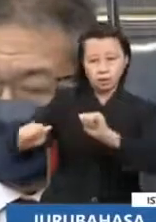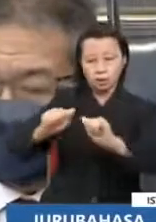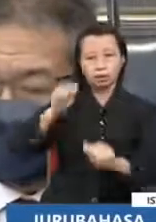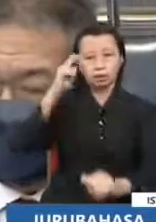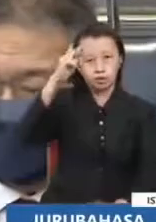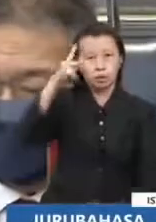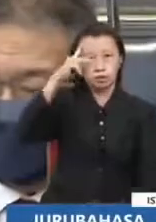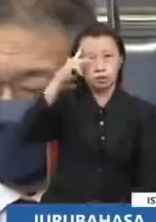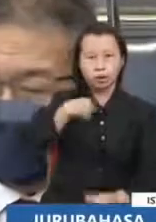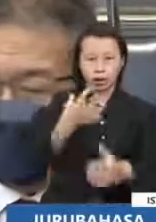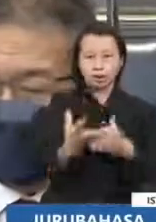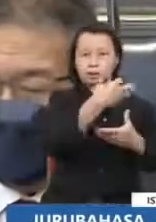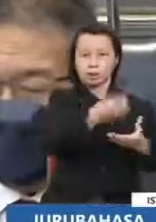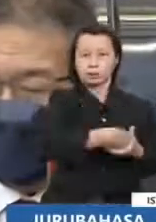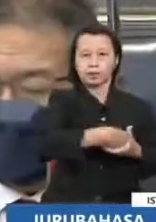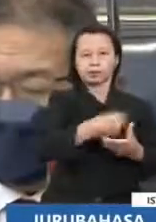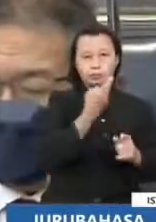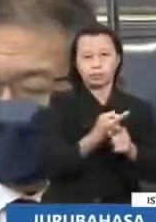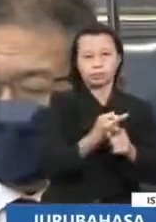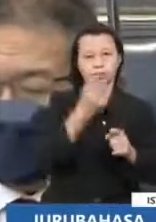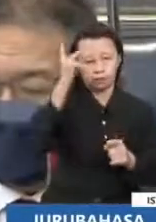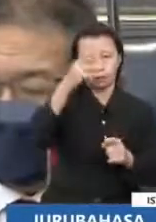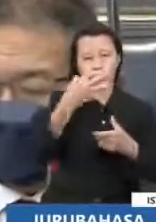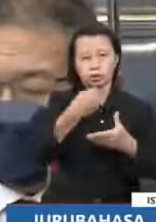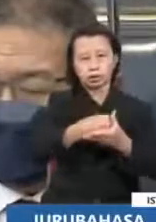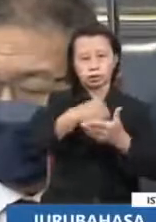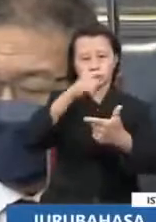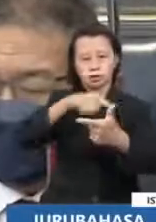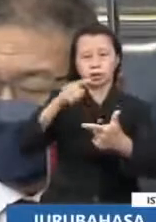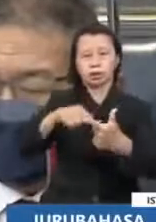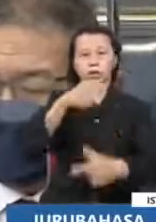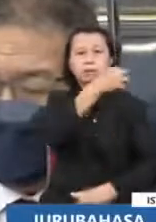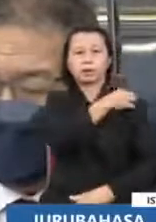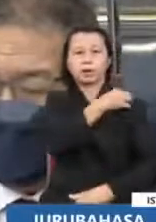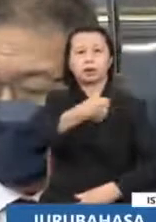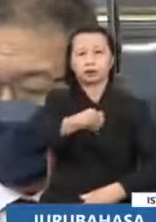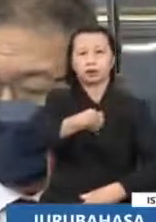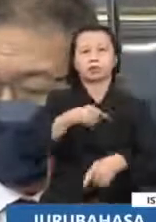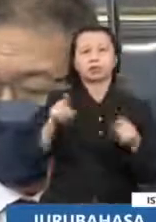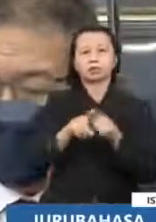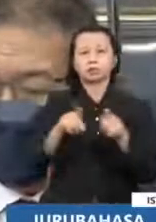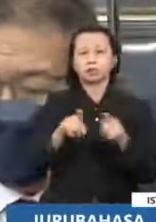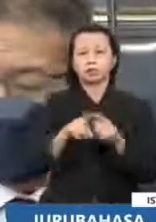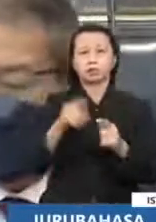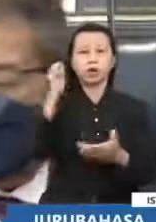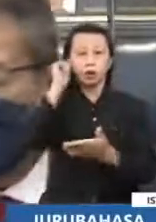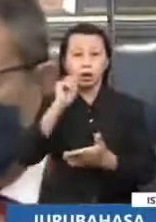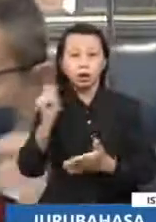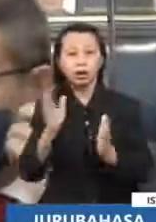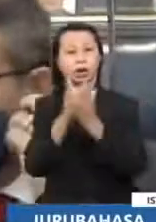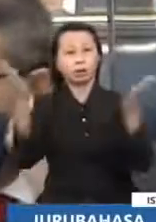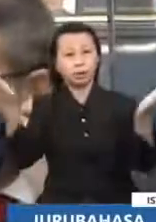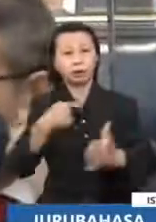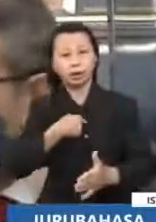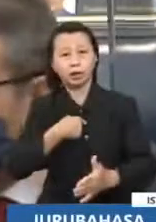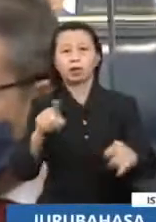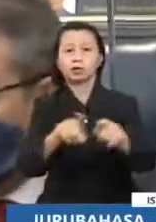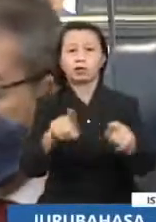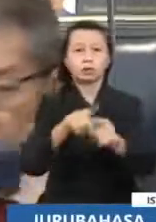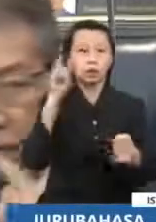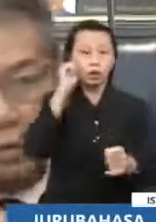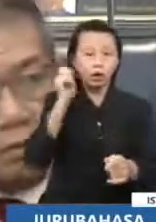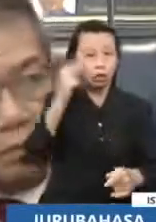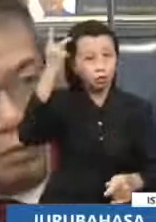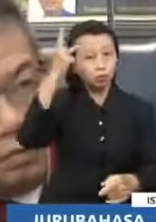kegiatan politik. Yang lain itu, apa namanya, mereka adalah pegawai saya, sama seperti Susah Akhbar saya, sama seperti